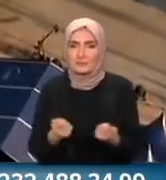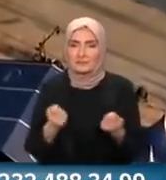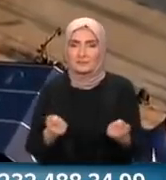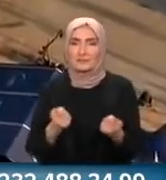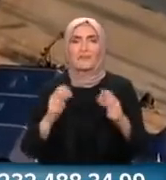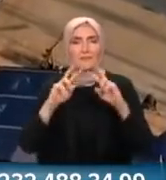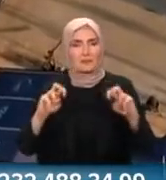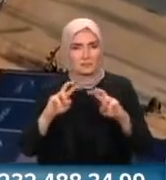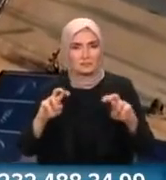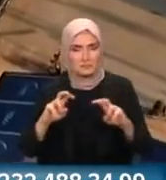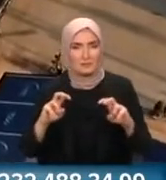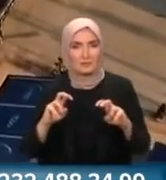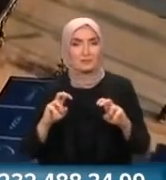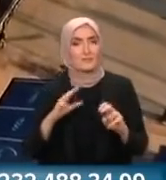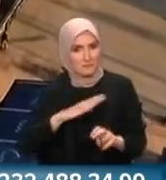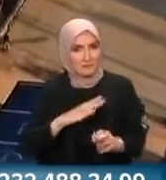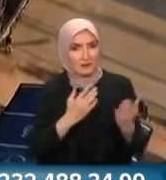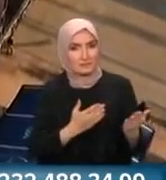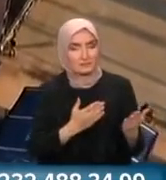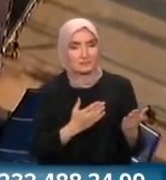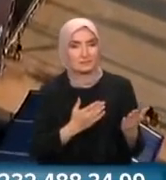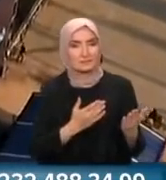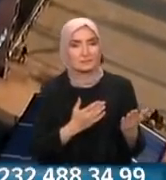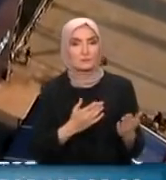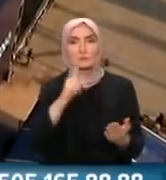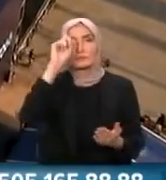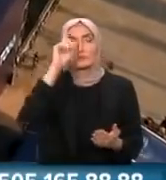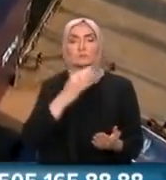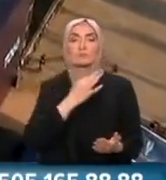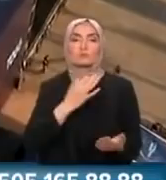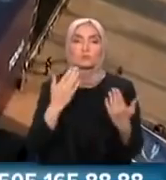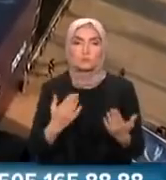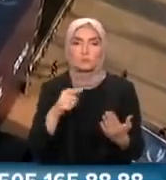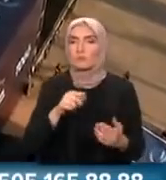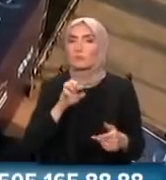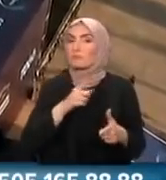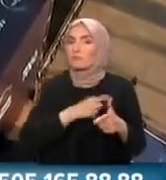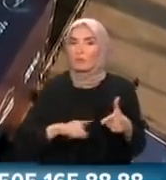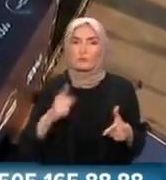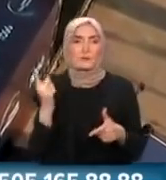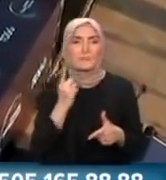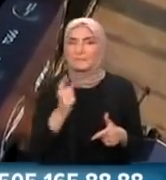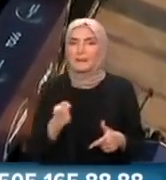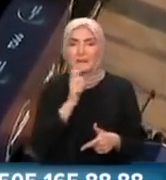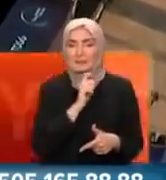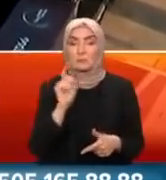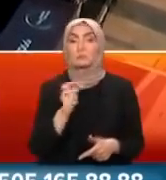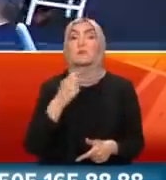tüm araştırmalarına rağmen hamdolsun proje ne hiçbir kusur